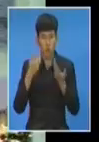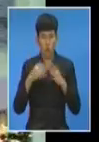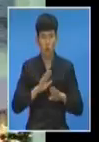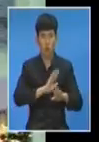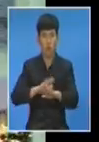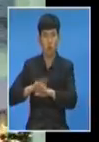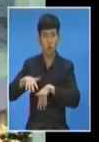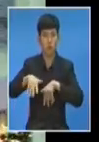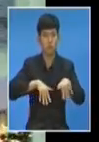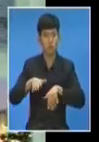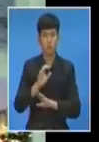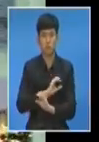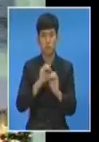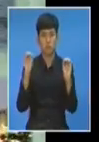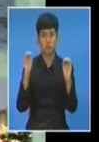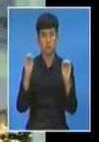ครับ